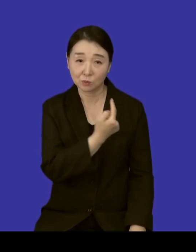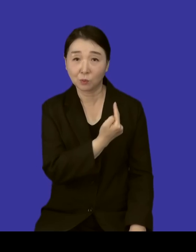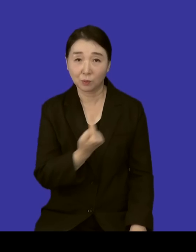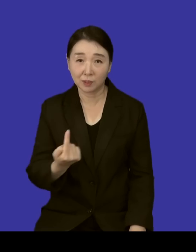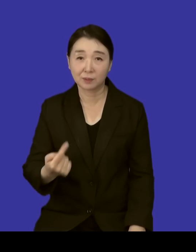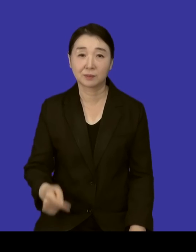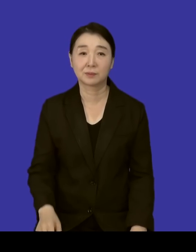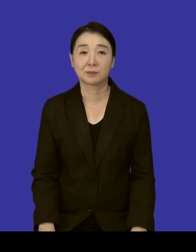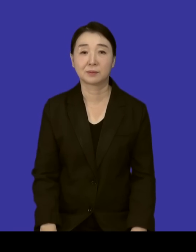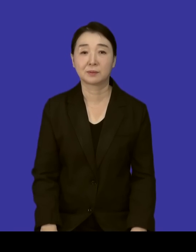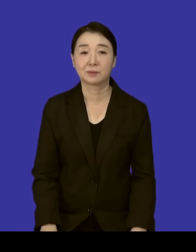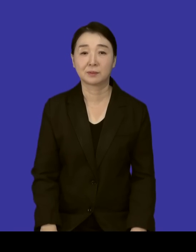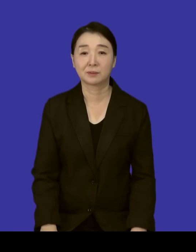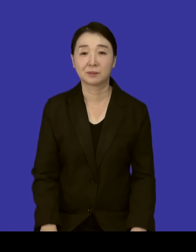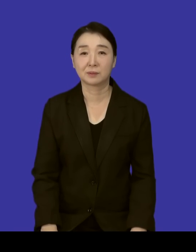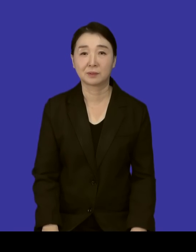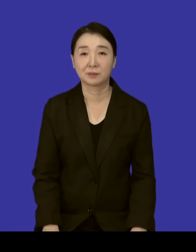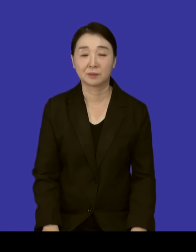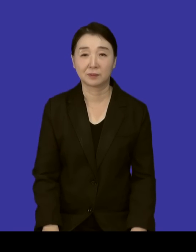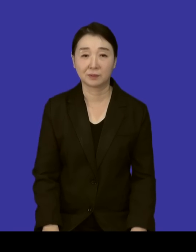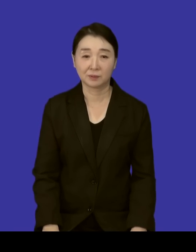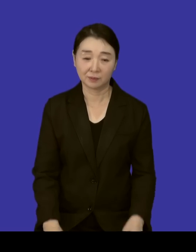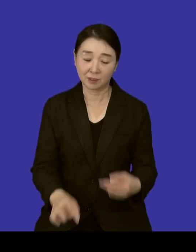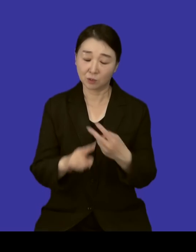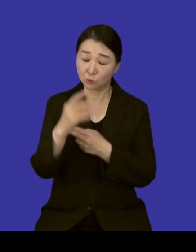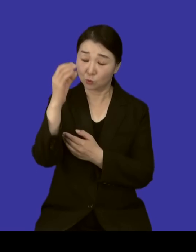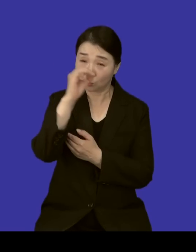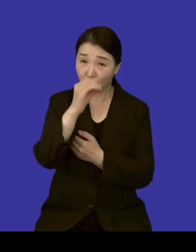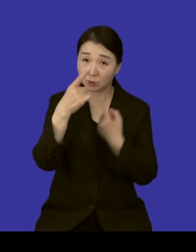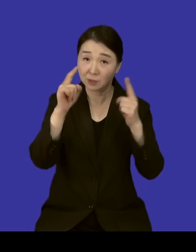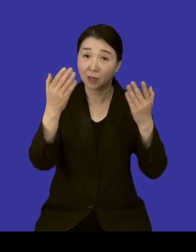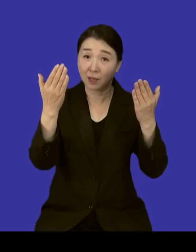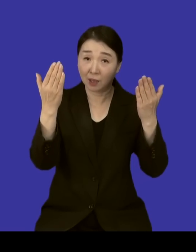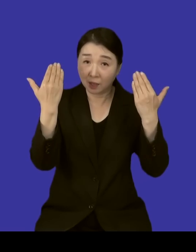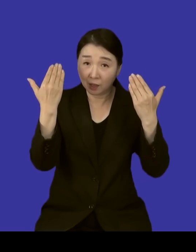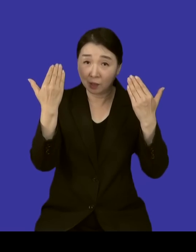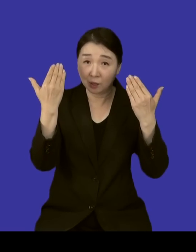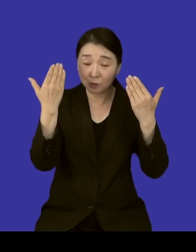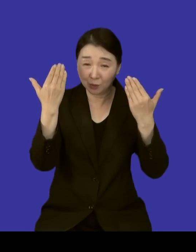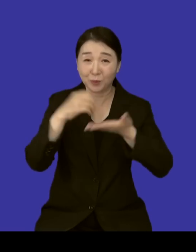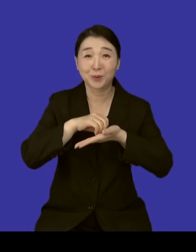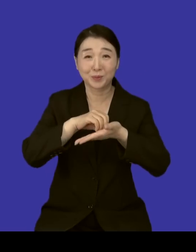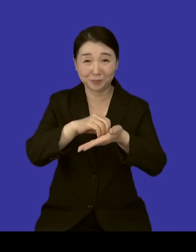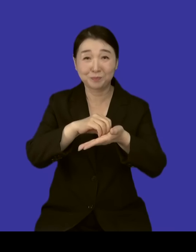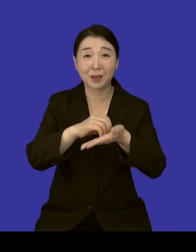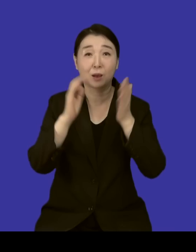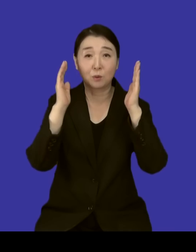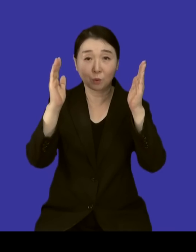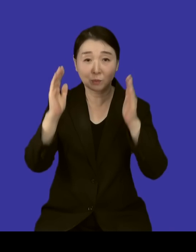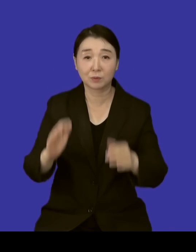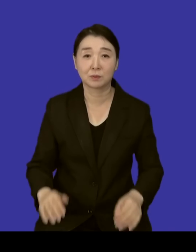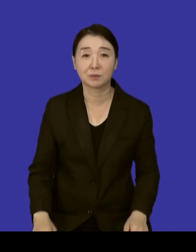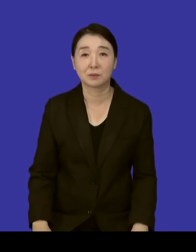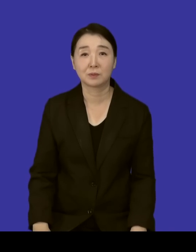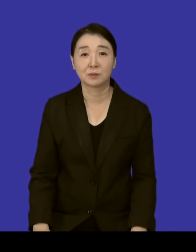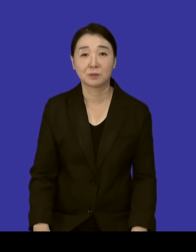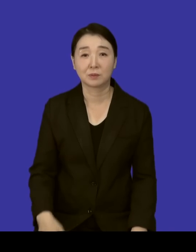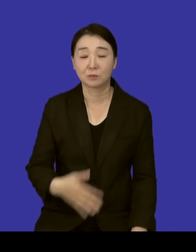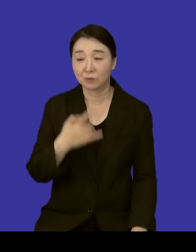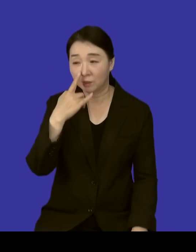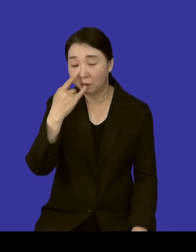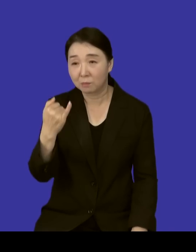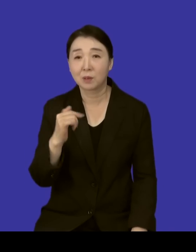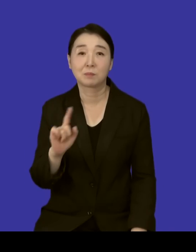예. 그러니까 거기에서 제가 중고등학교, 대학교를 다 네. 이렇게 들어가게 됐는데 우리 어머니가